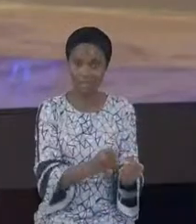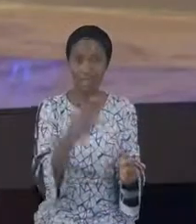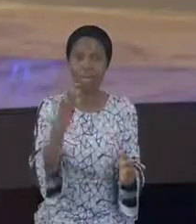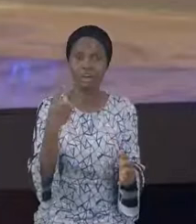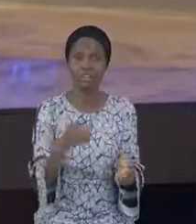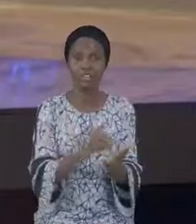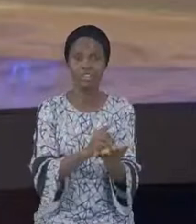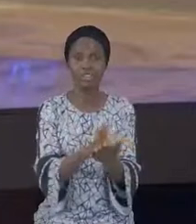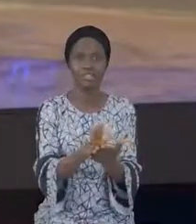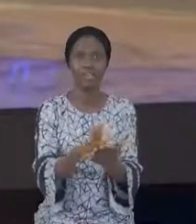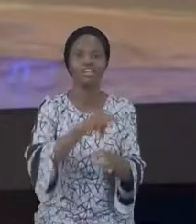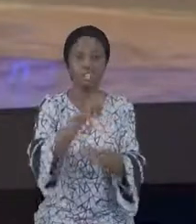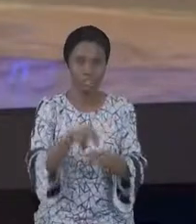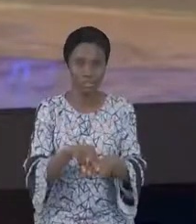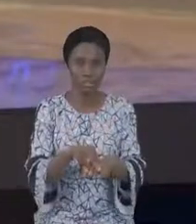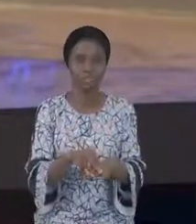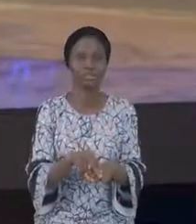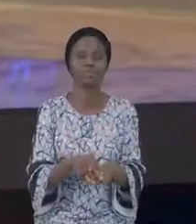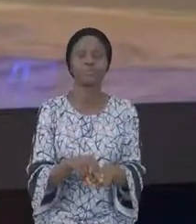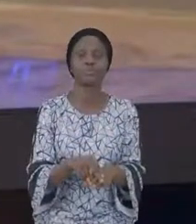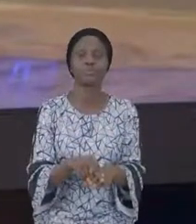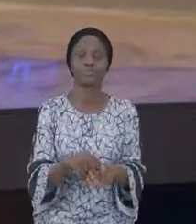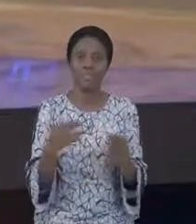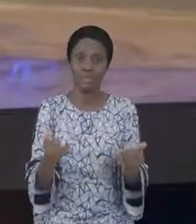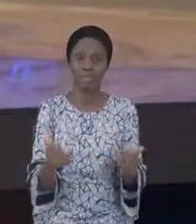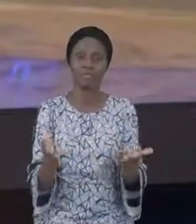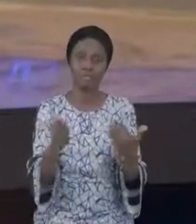foi pour la nature divine.